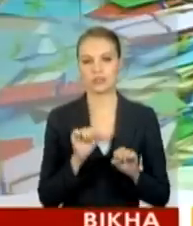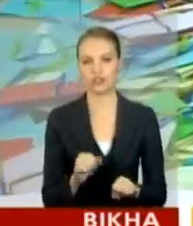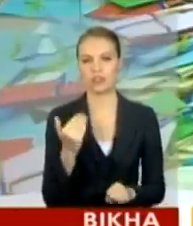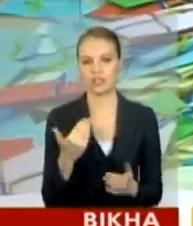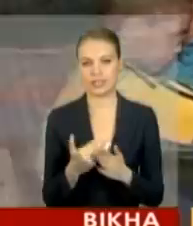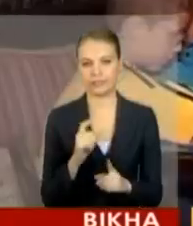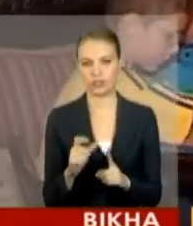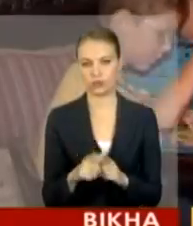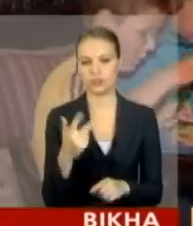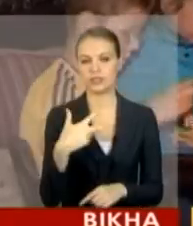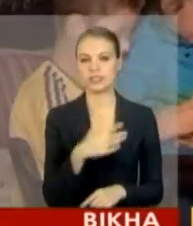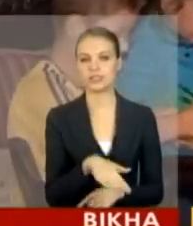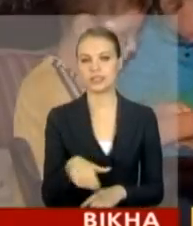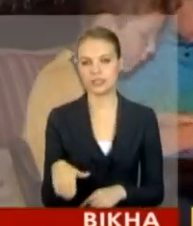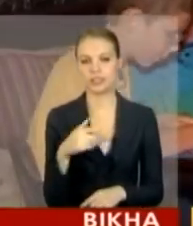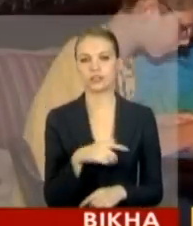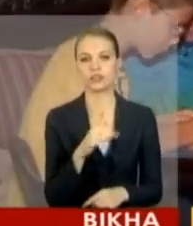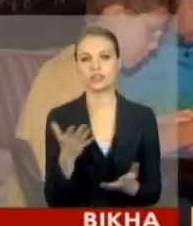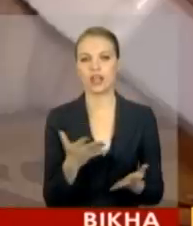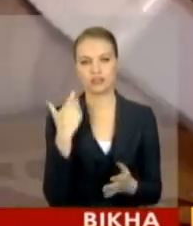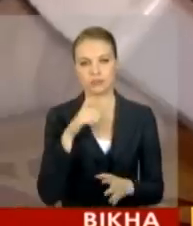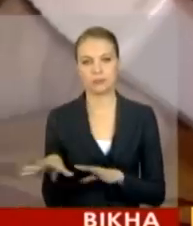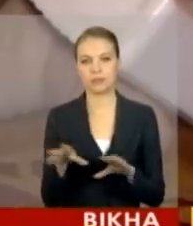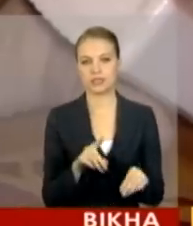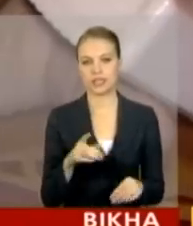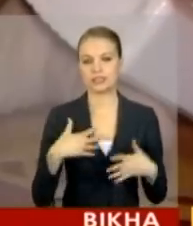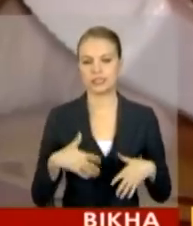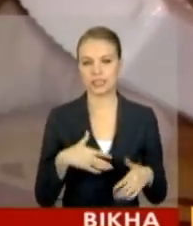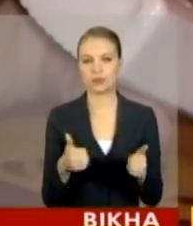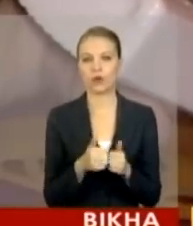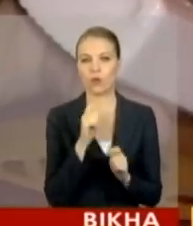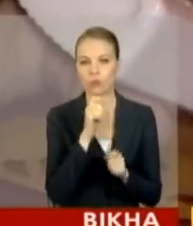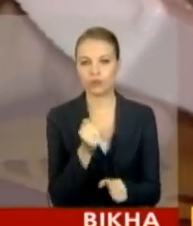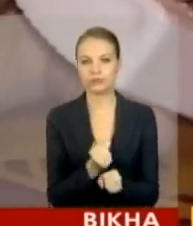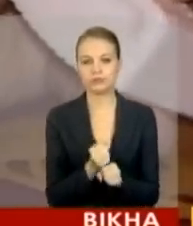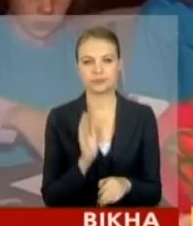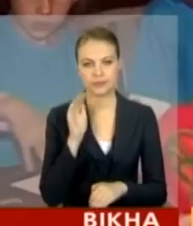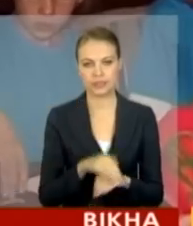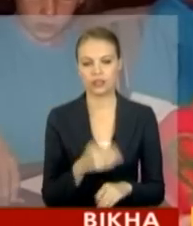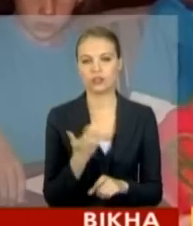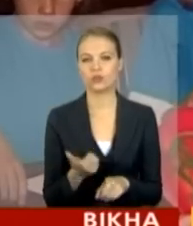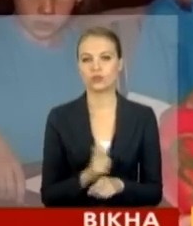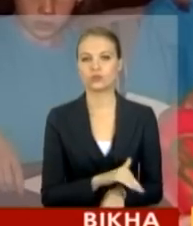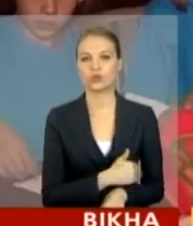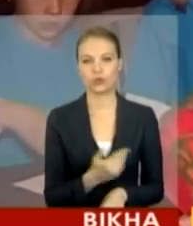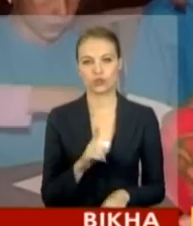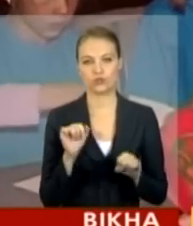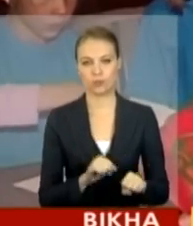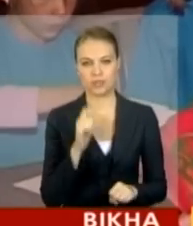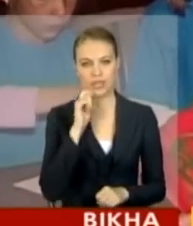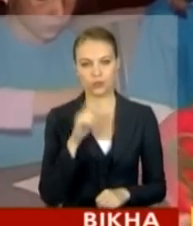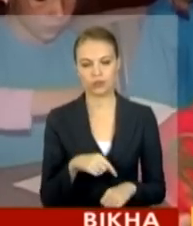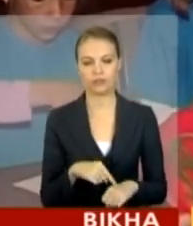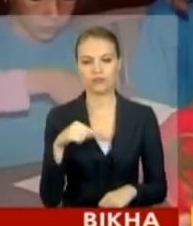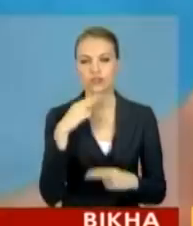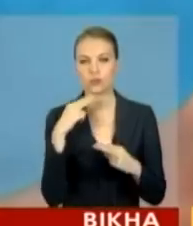від куль. 30 діток, частина з яких переселенці з Криму, коло подарунків працювали цілий день. Дуже хотіли, аби захисники України